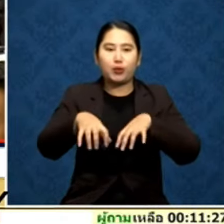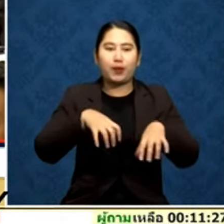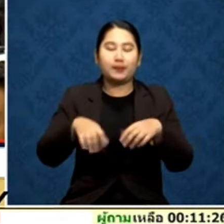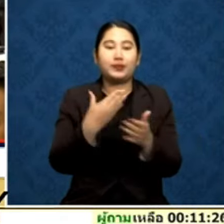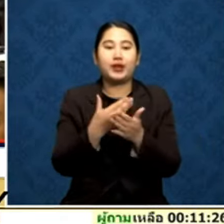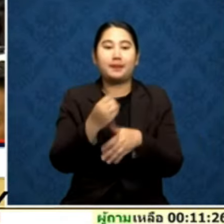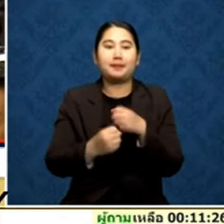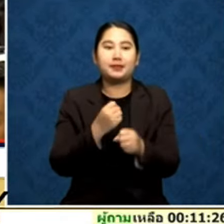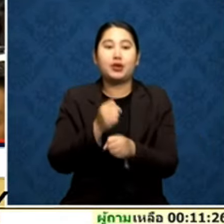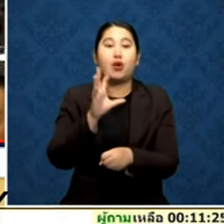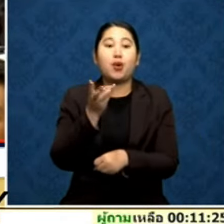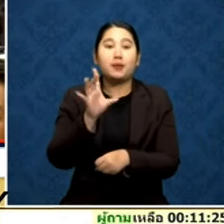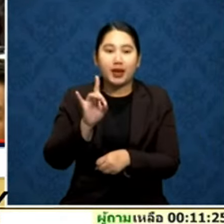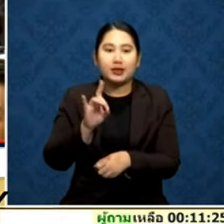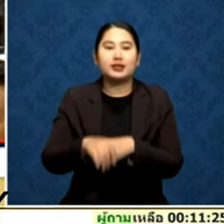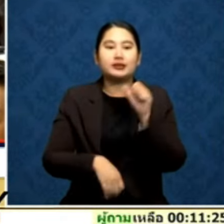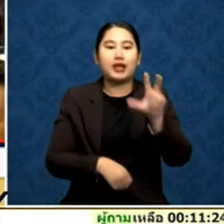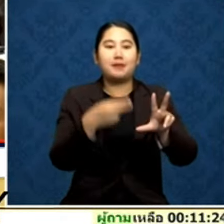68อีก